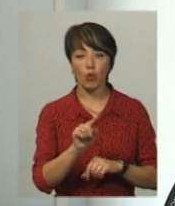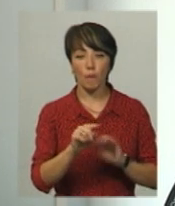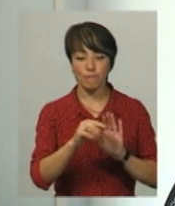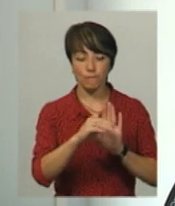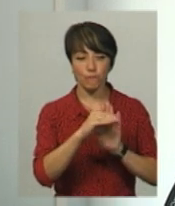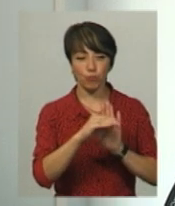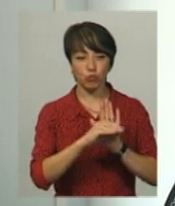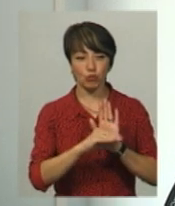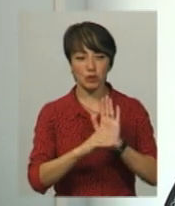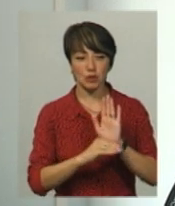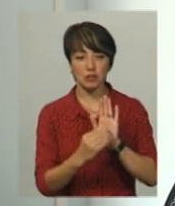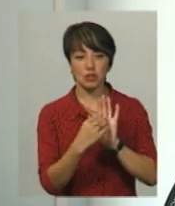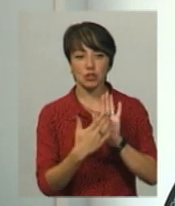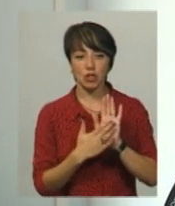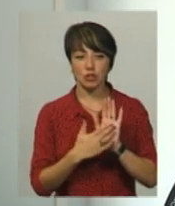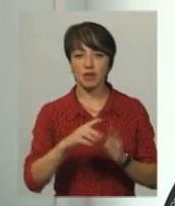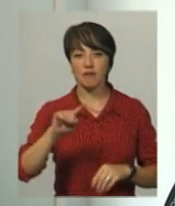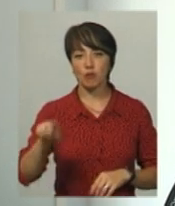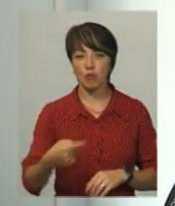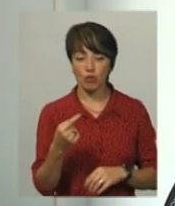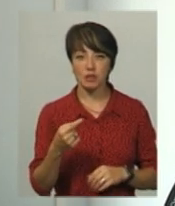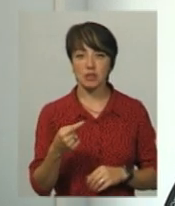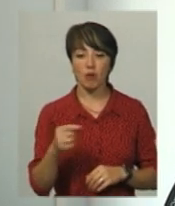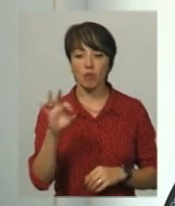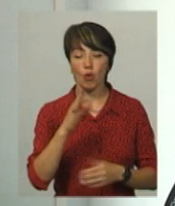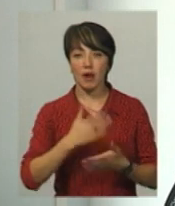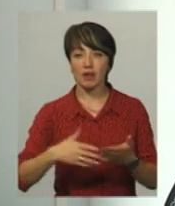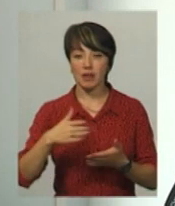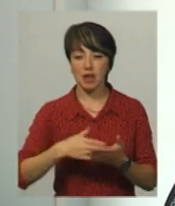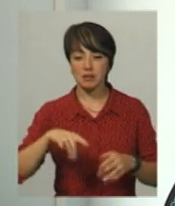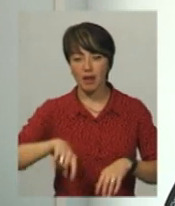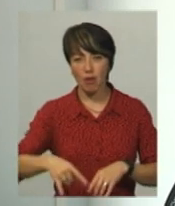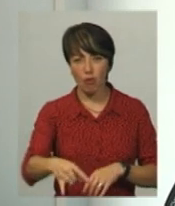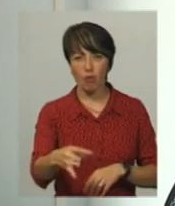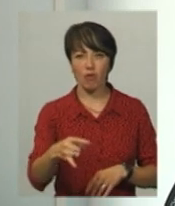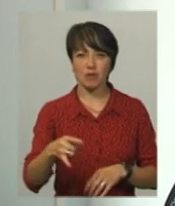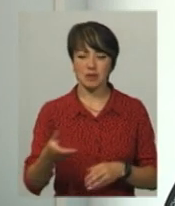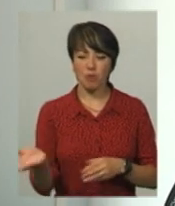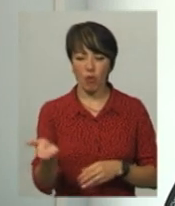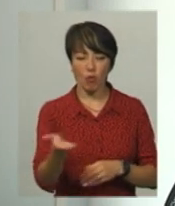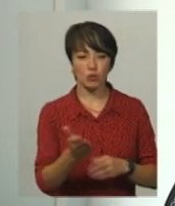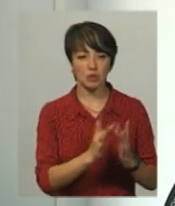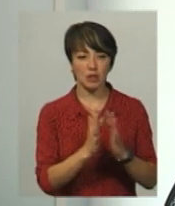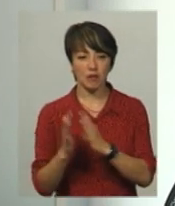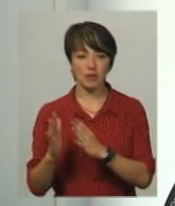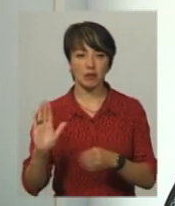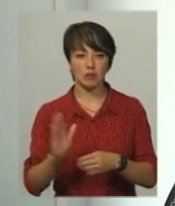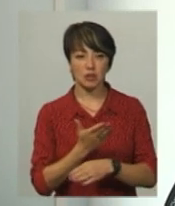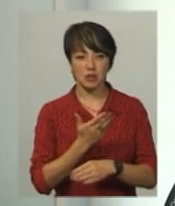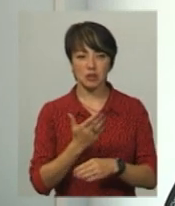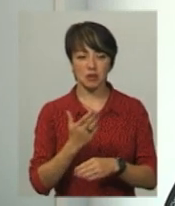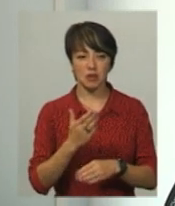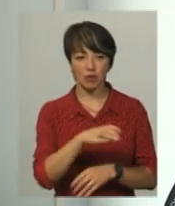Пункти, які зазначені в вимозі там, щодо ліквідації ямковості, там, покосу трави, демонтажу